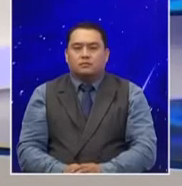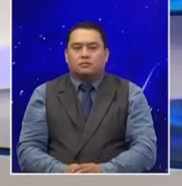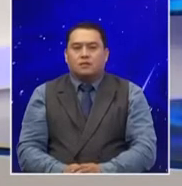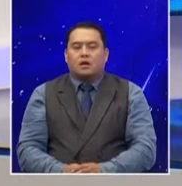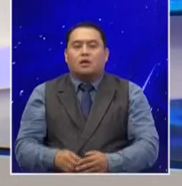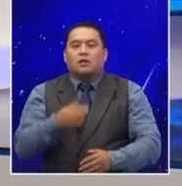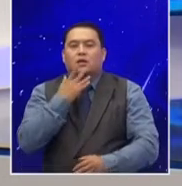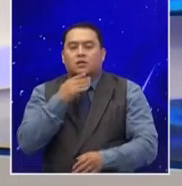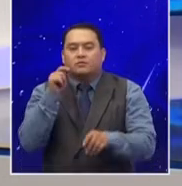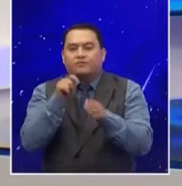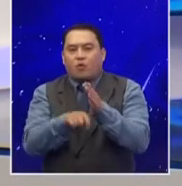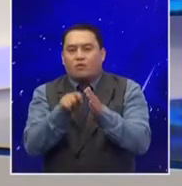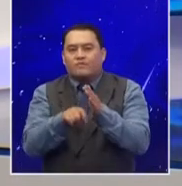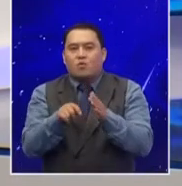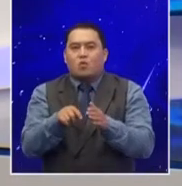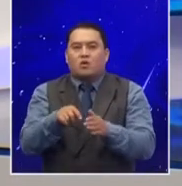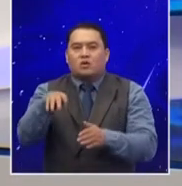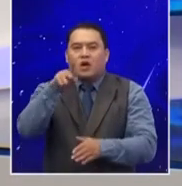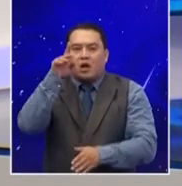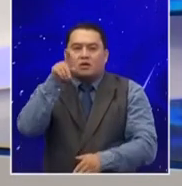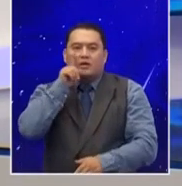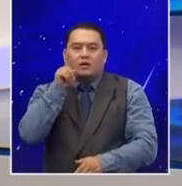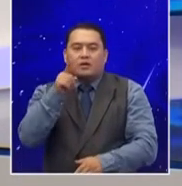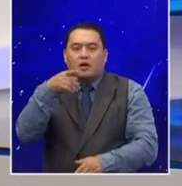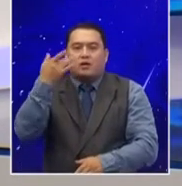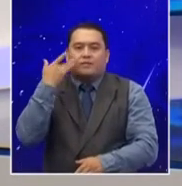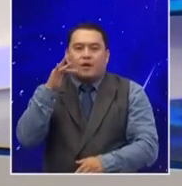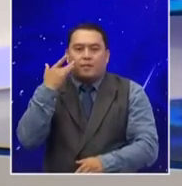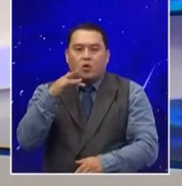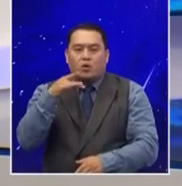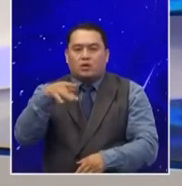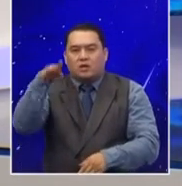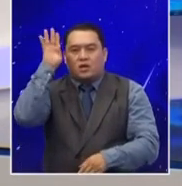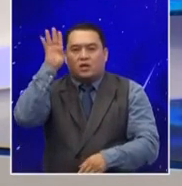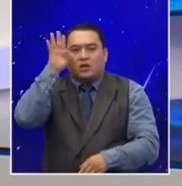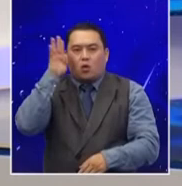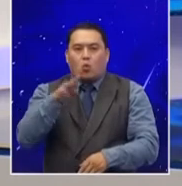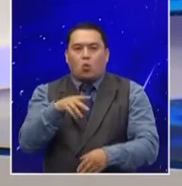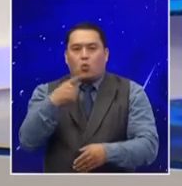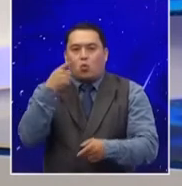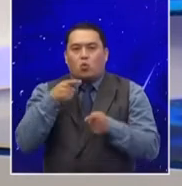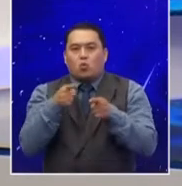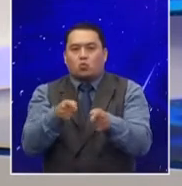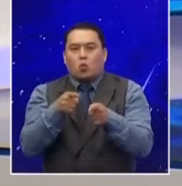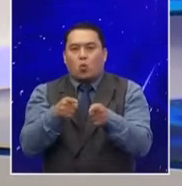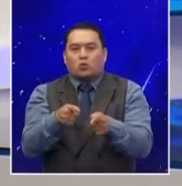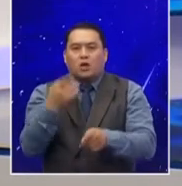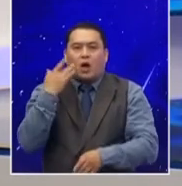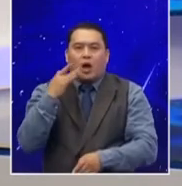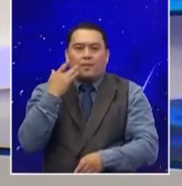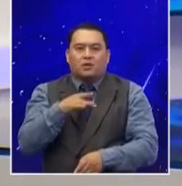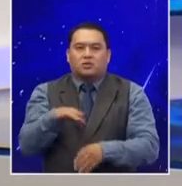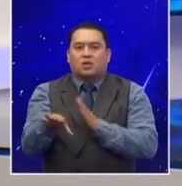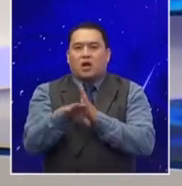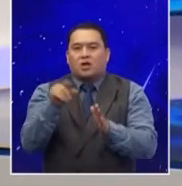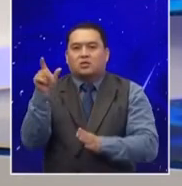Национальная разведка США заявила, что Иран несет ответственность за рассылку электронных писем с угрозами, призванных запугать американских